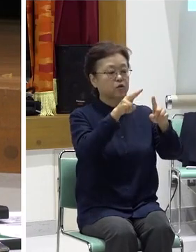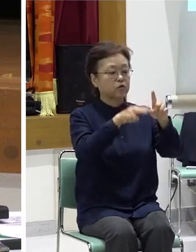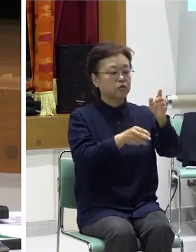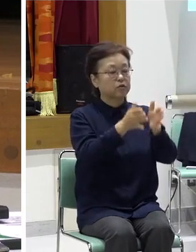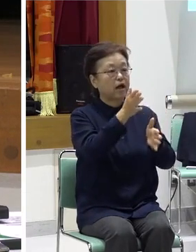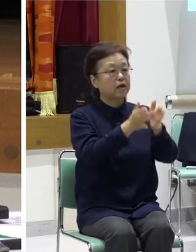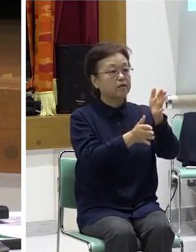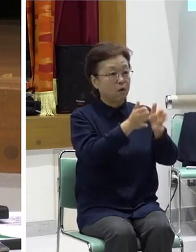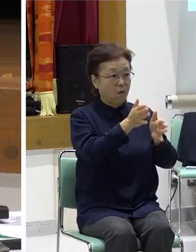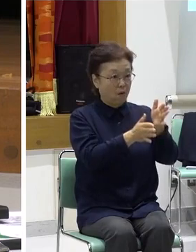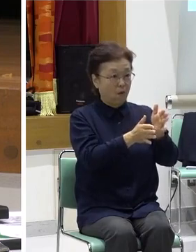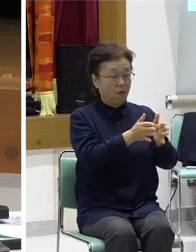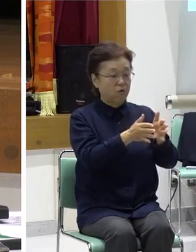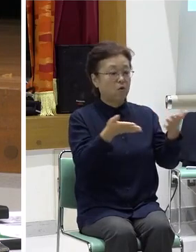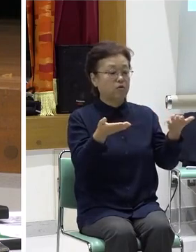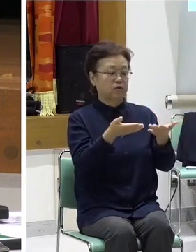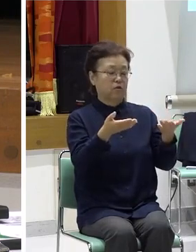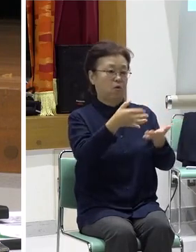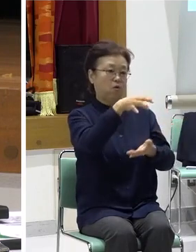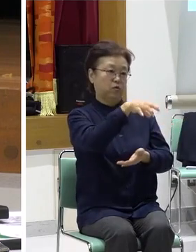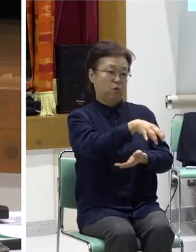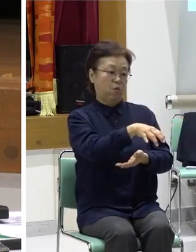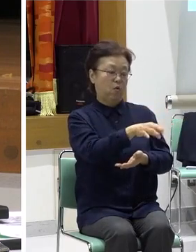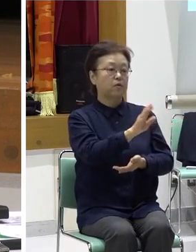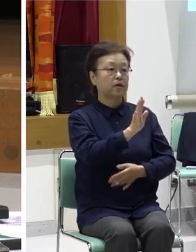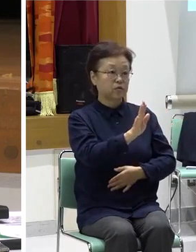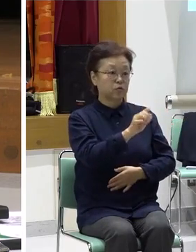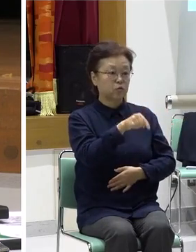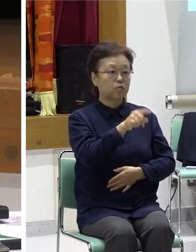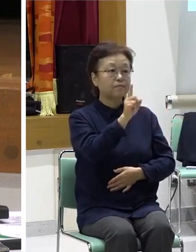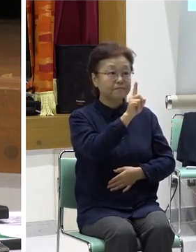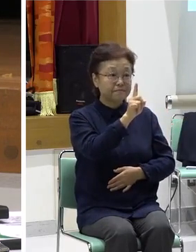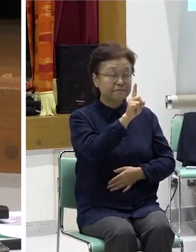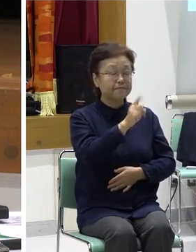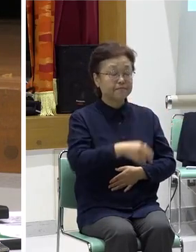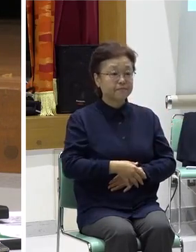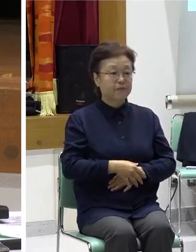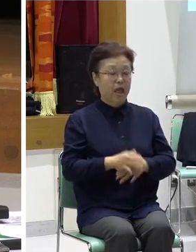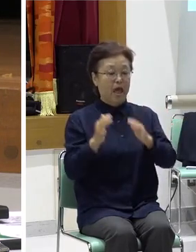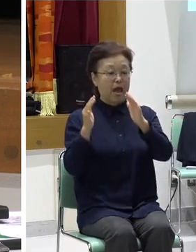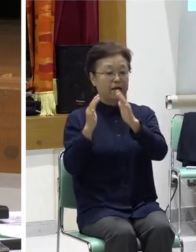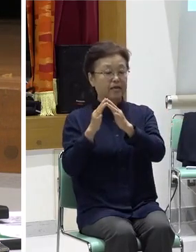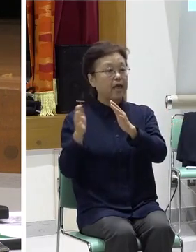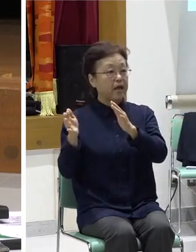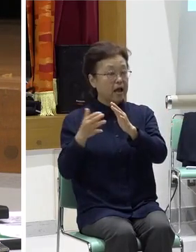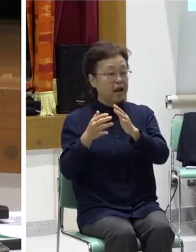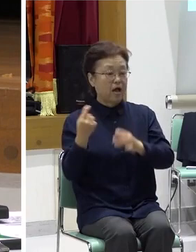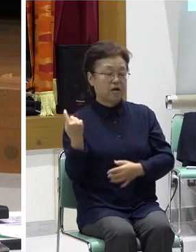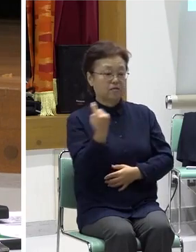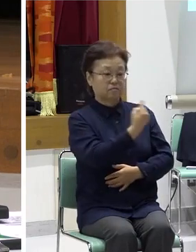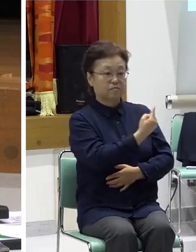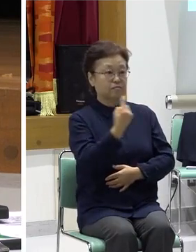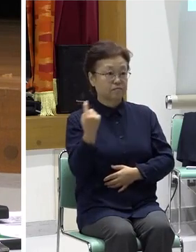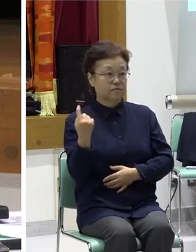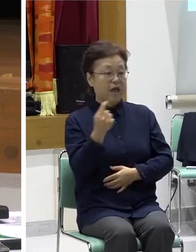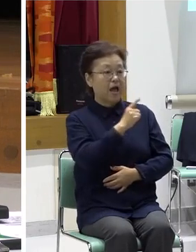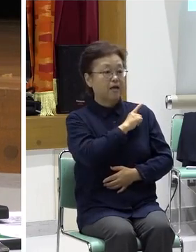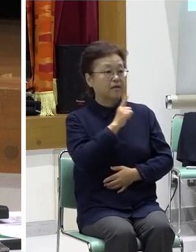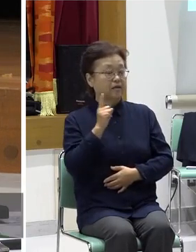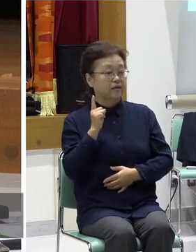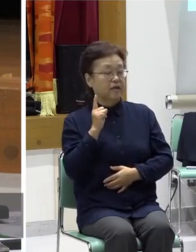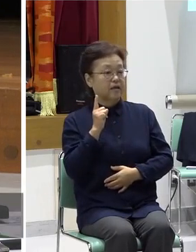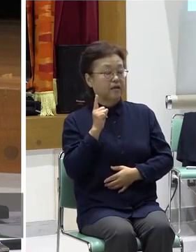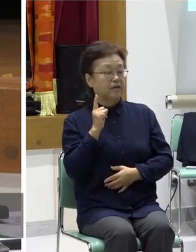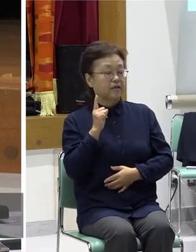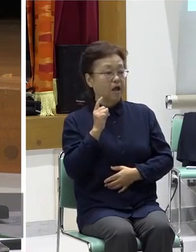ところの、事業所になります。これ何かと言いますと、家から日帰りで、事業所の方に来ていただきま